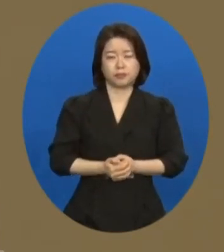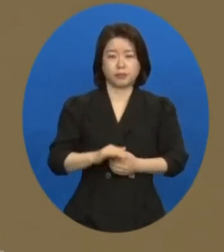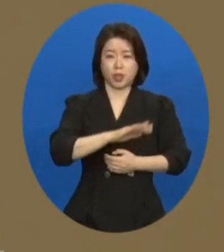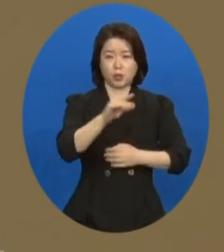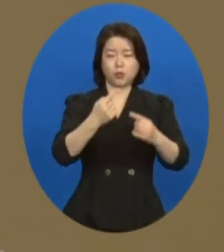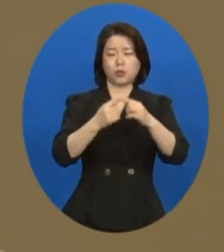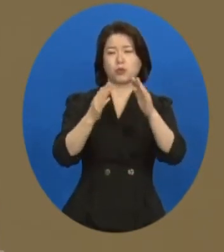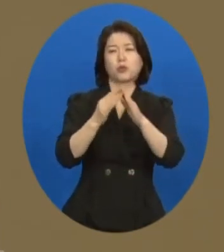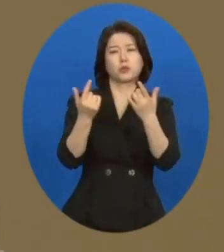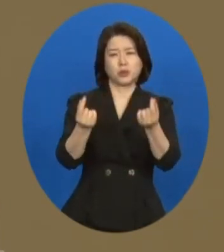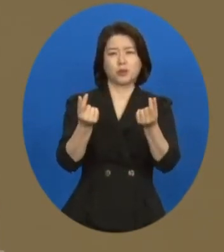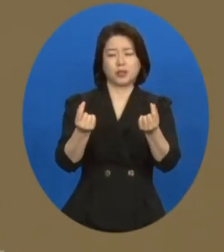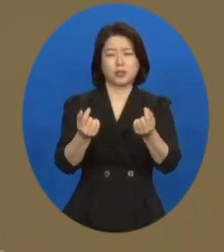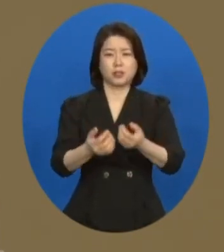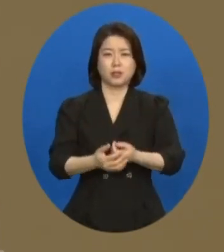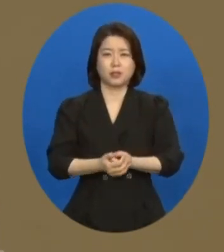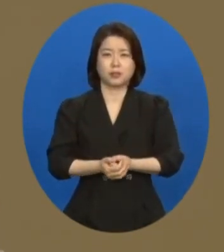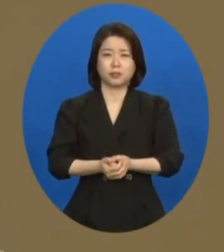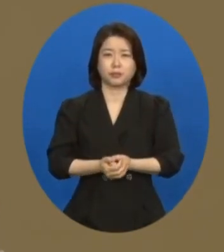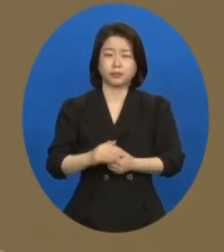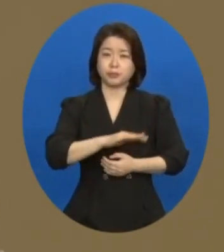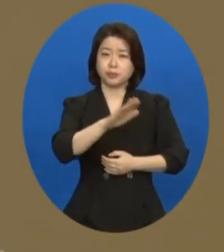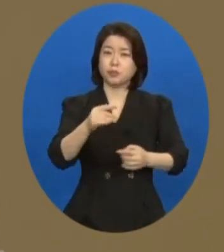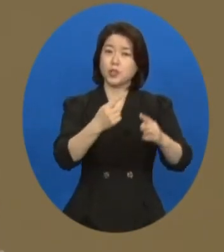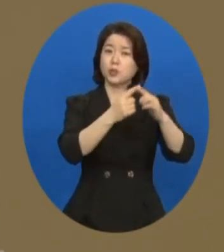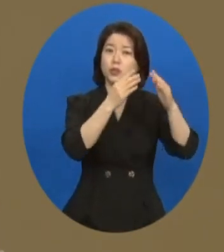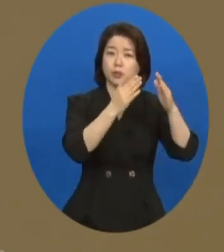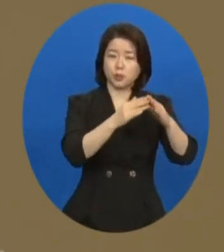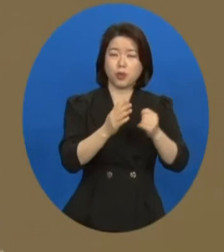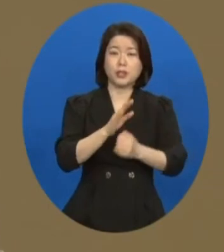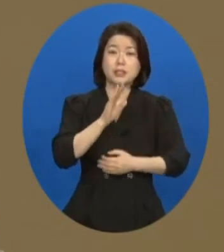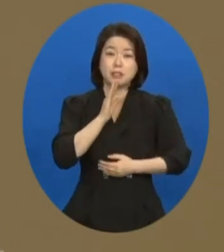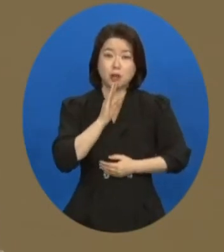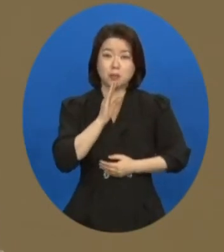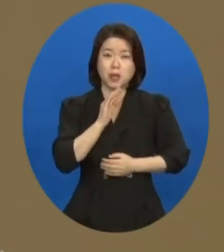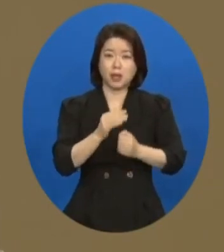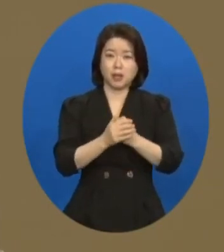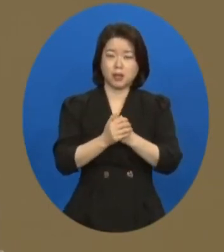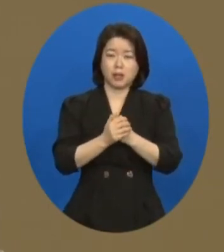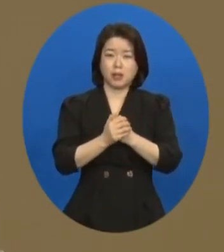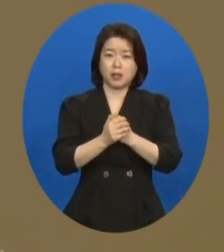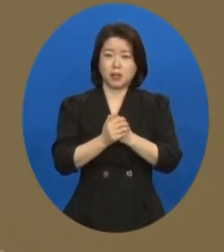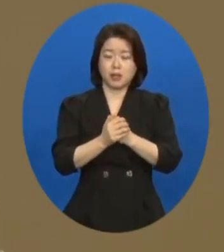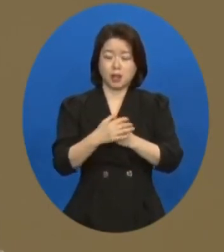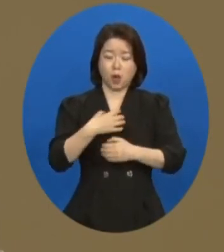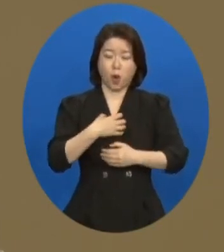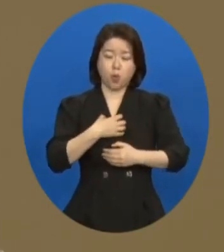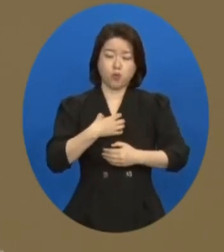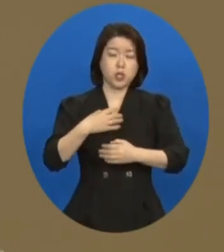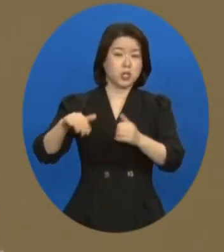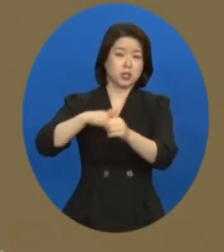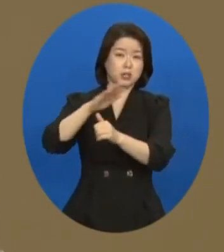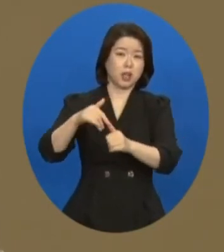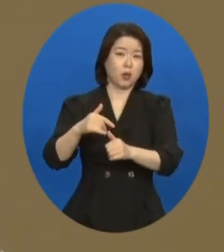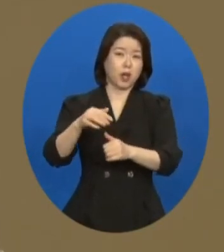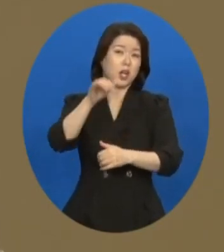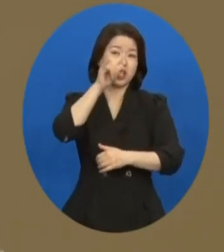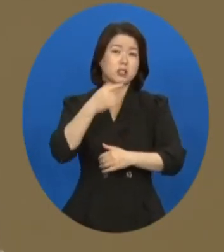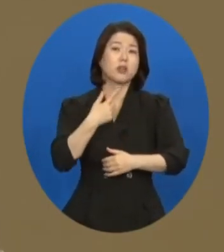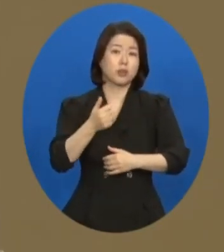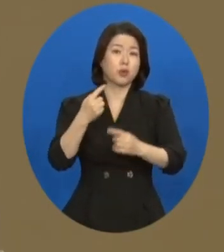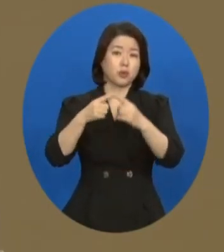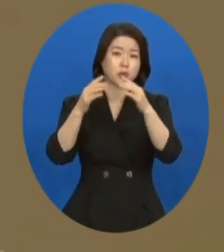마찮가지 우리 교회는 정말 절대 절명 에 위기 상황에 있었던 표입니다